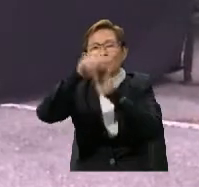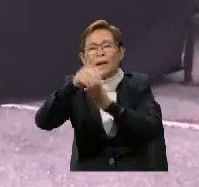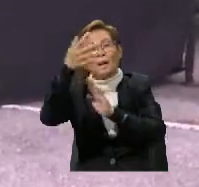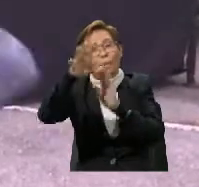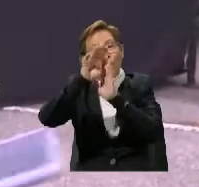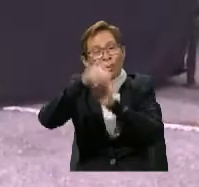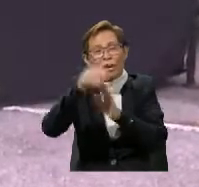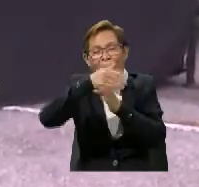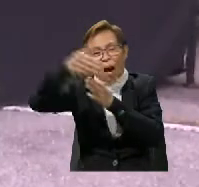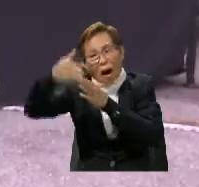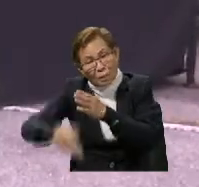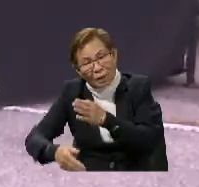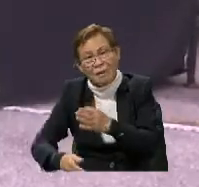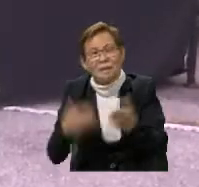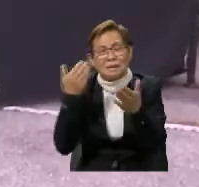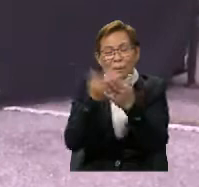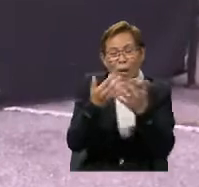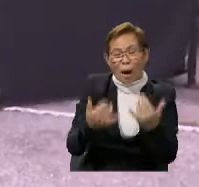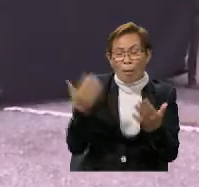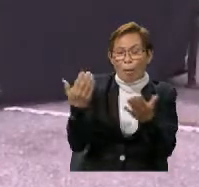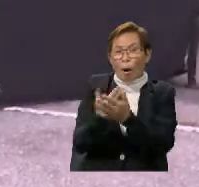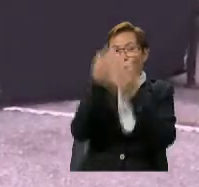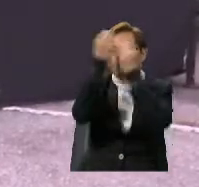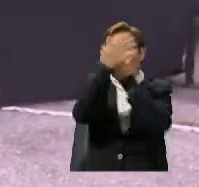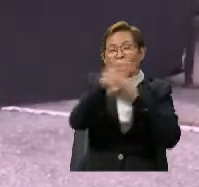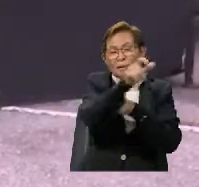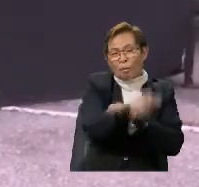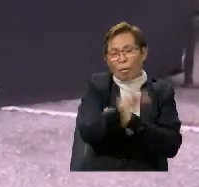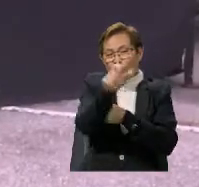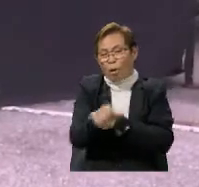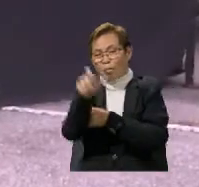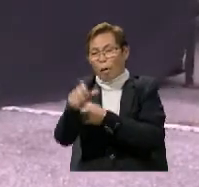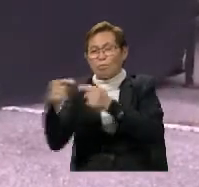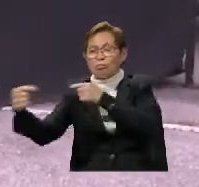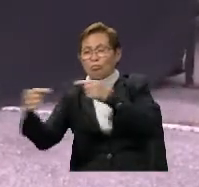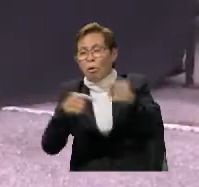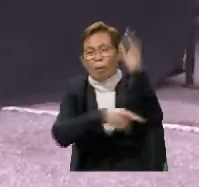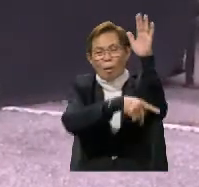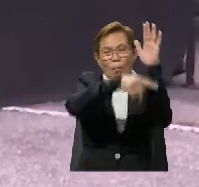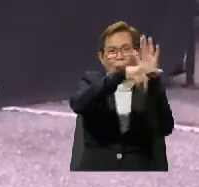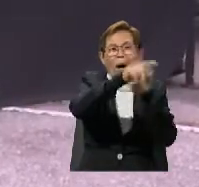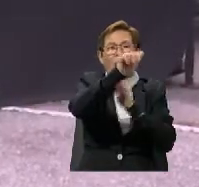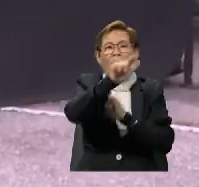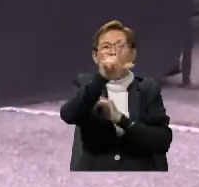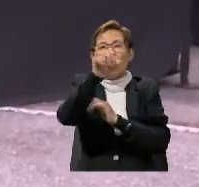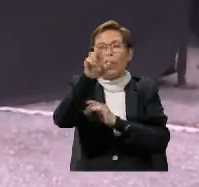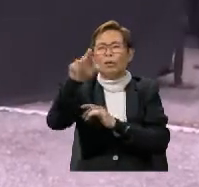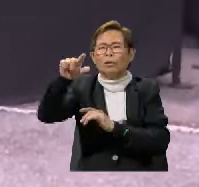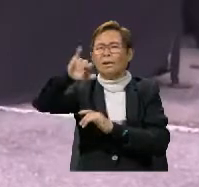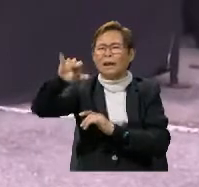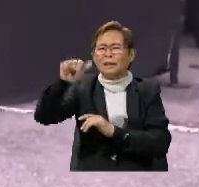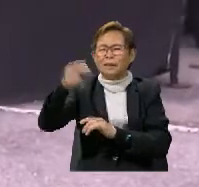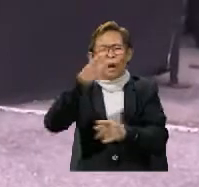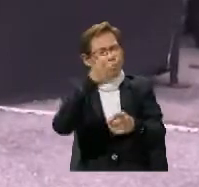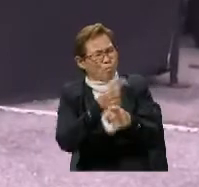dan sehingga kini baru sahaja diumumkan calon yang akan bertanding di Parlimen Alur Gajah ini. Maksudnya betul